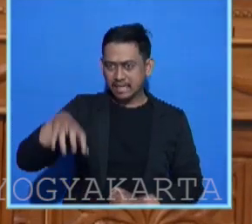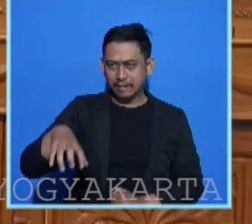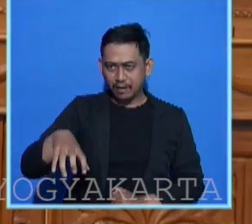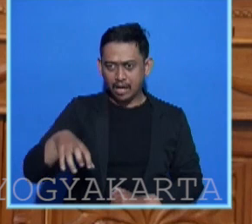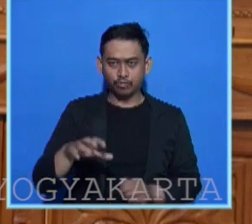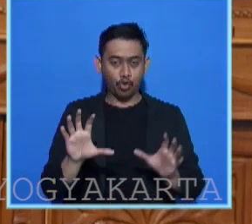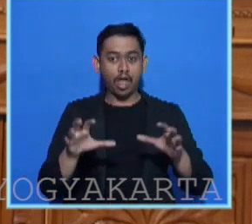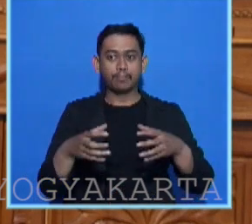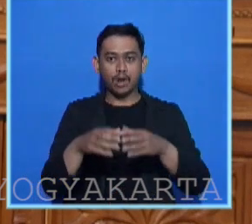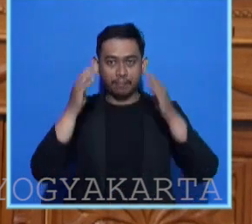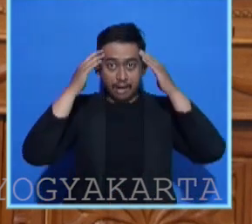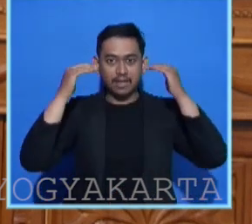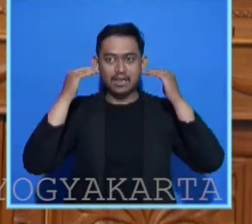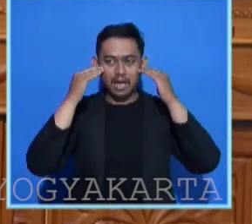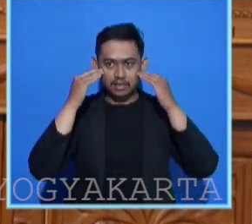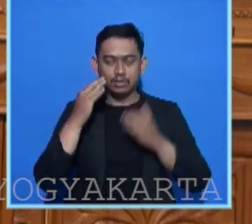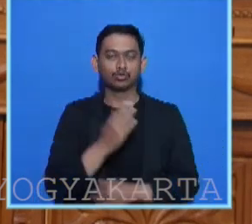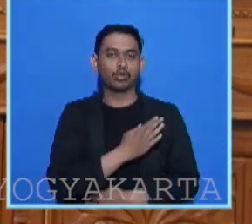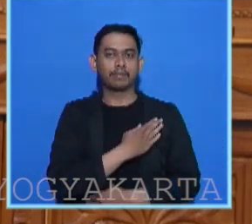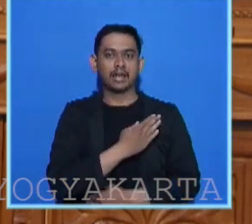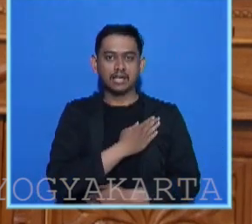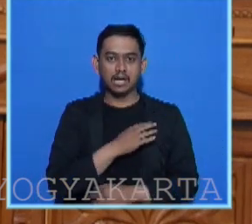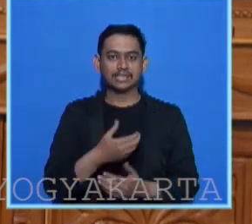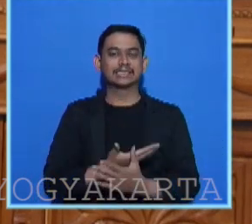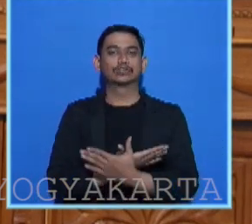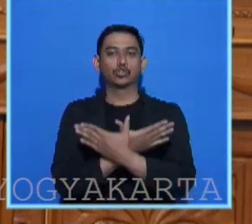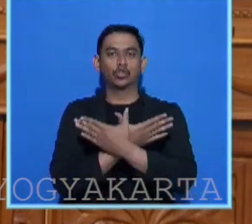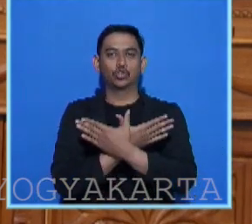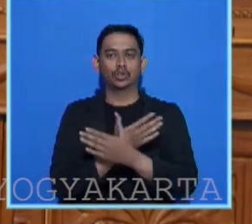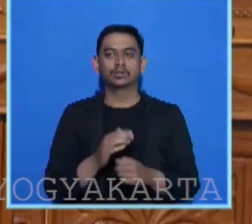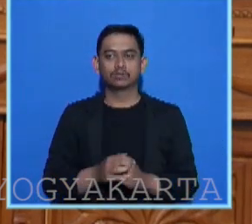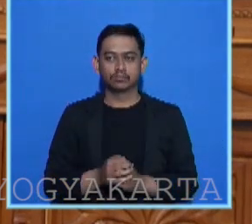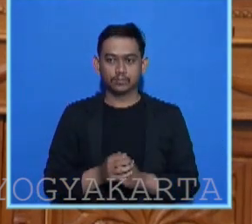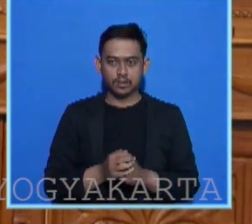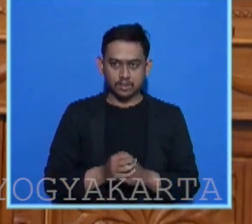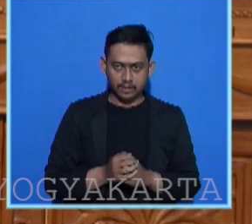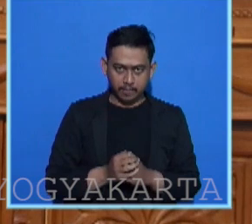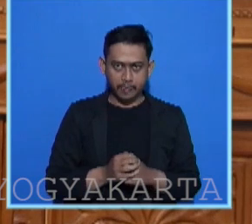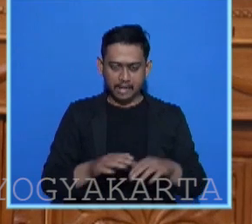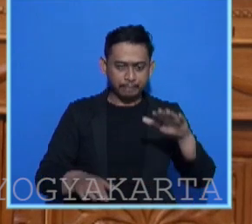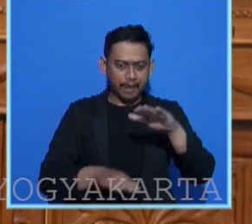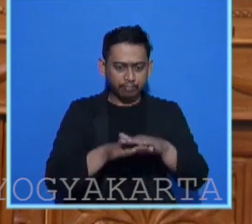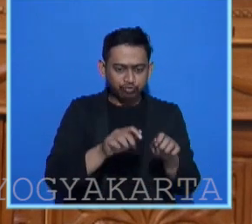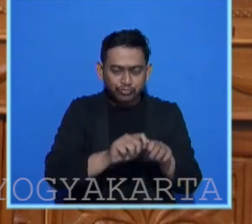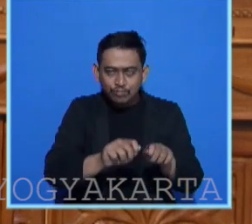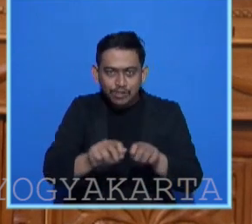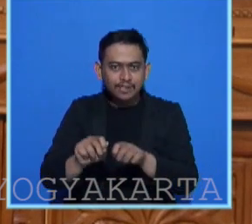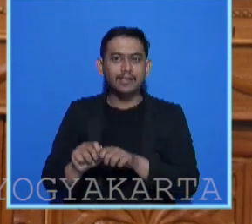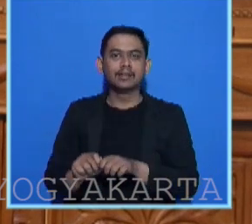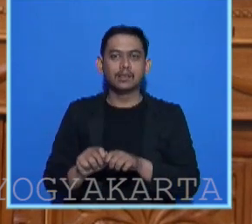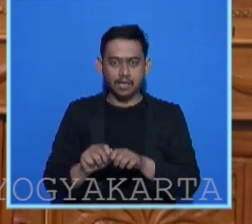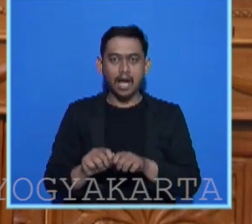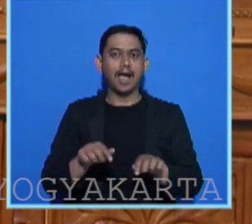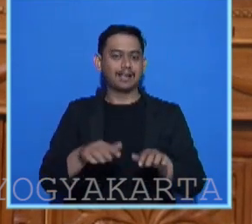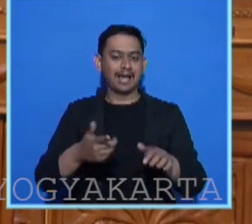kabupaten Gunungkidul mboten saget produksi maksimal amargi kapang oribowo soyo sudahne pontoyo